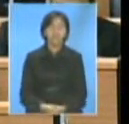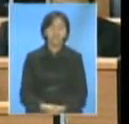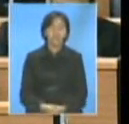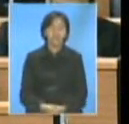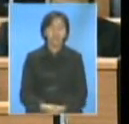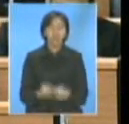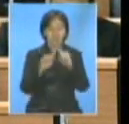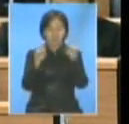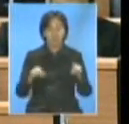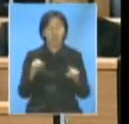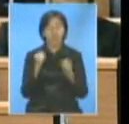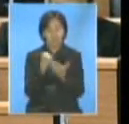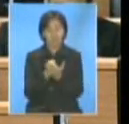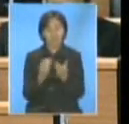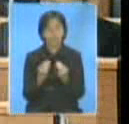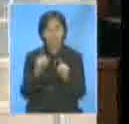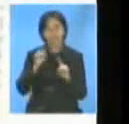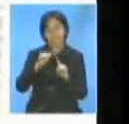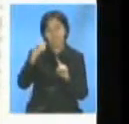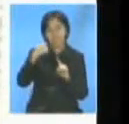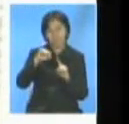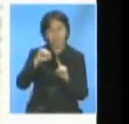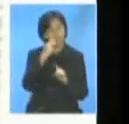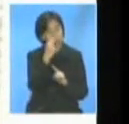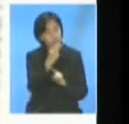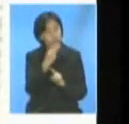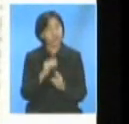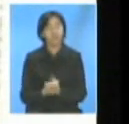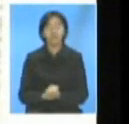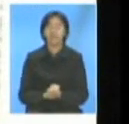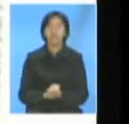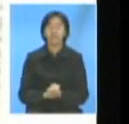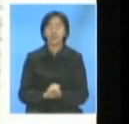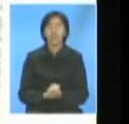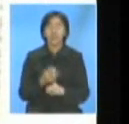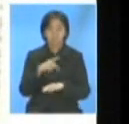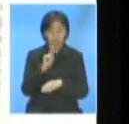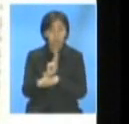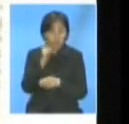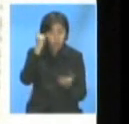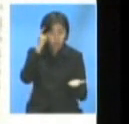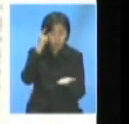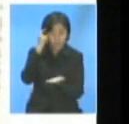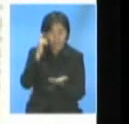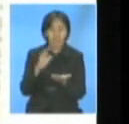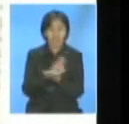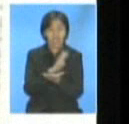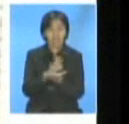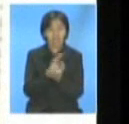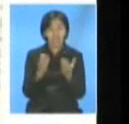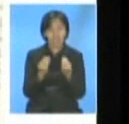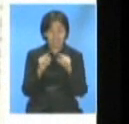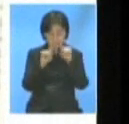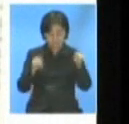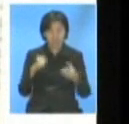หมายเลข10ครับหมายเลข10นะครับท่านประธานเชื่อไหมครับหมายเลข10เนี่ยเ